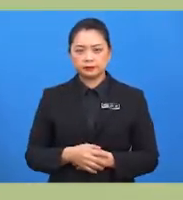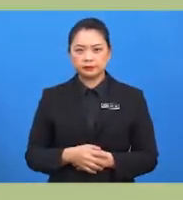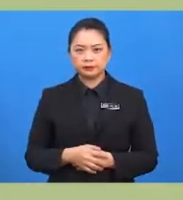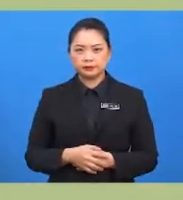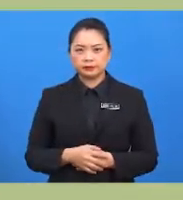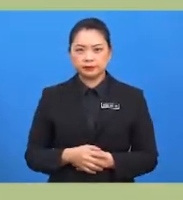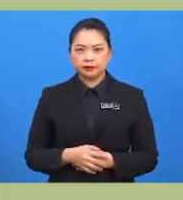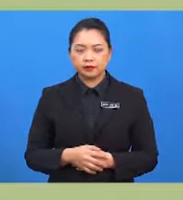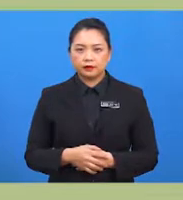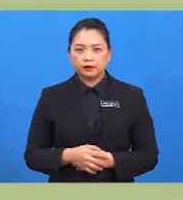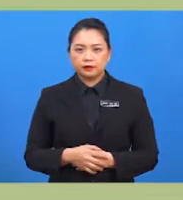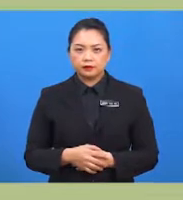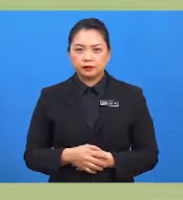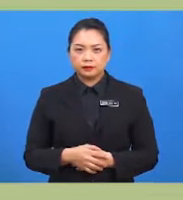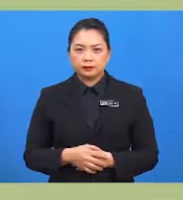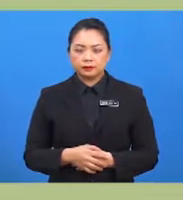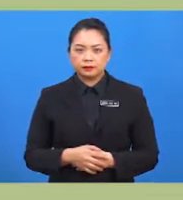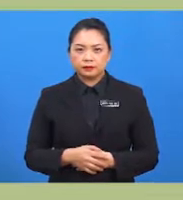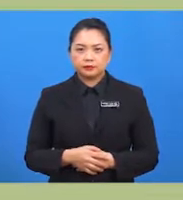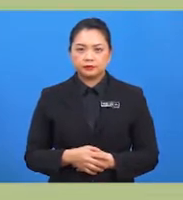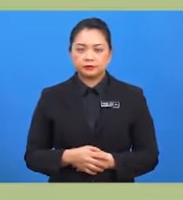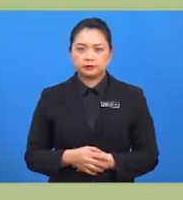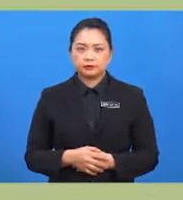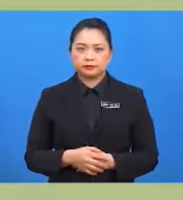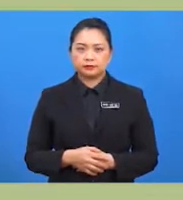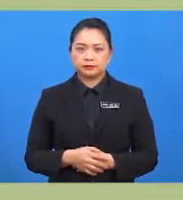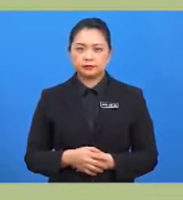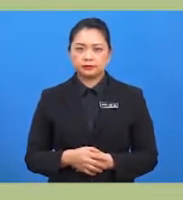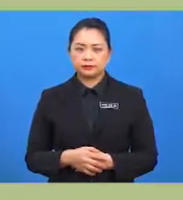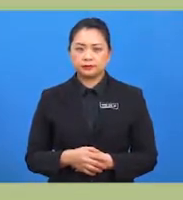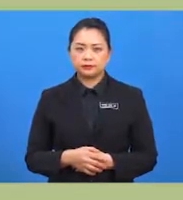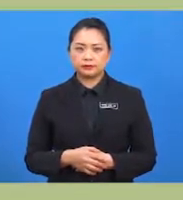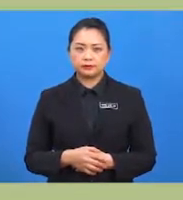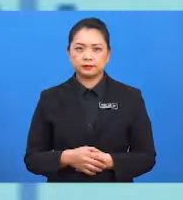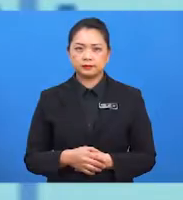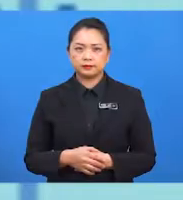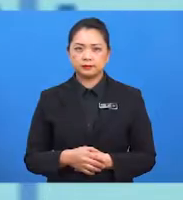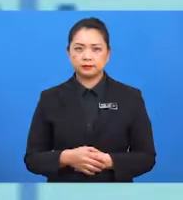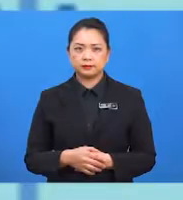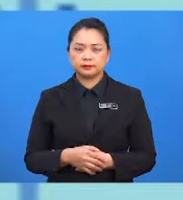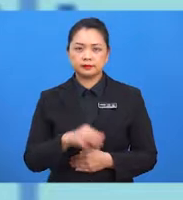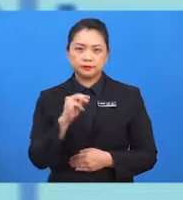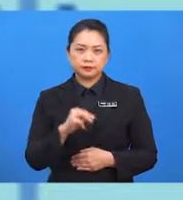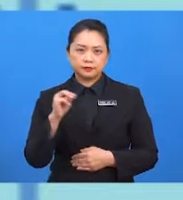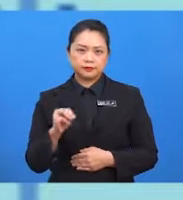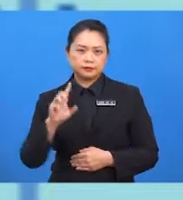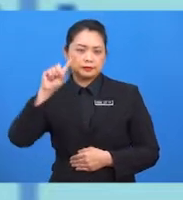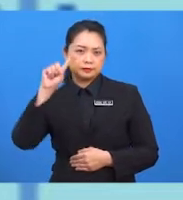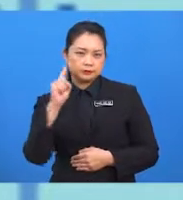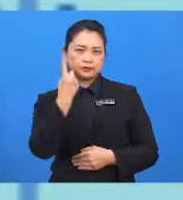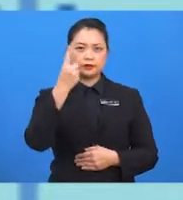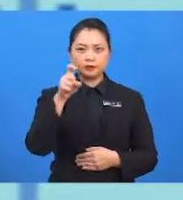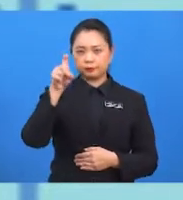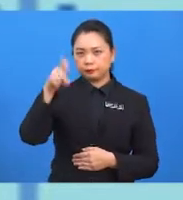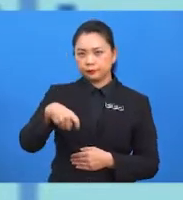75 = x darab 100 Hai murid-muridnya hanya perlu